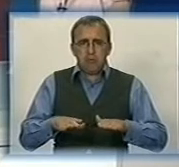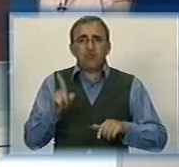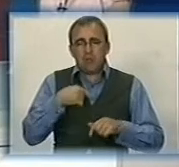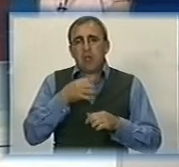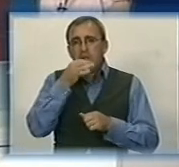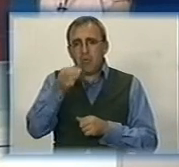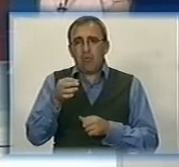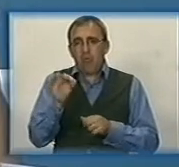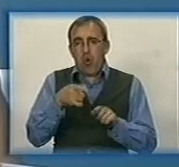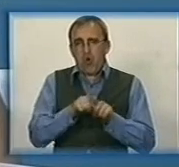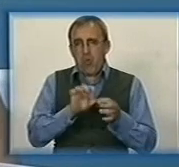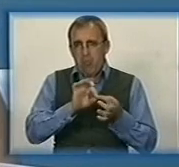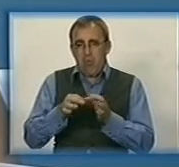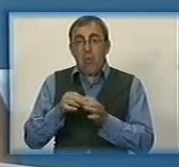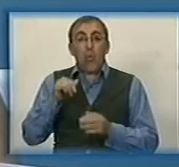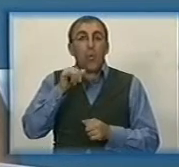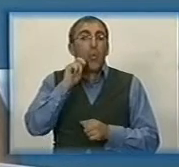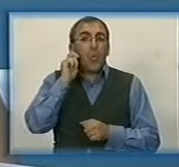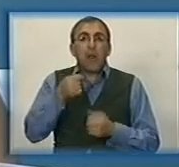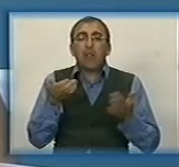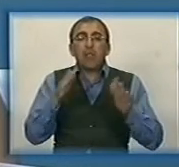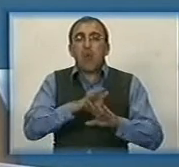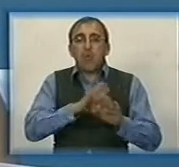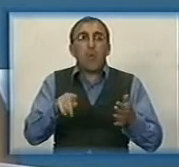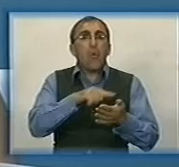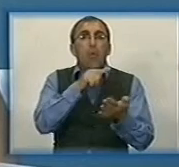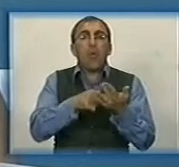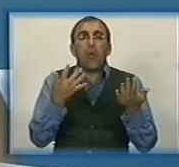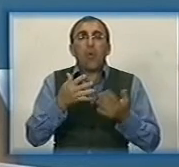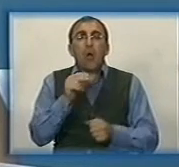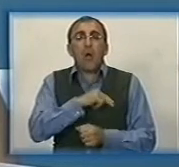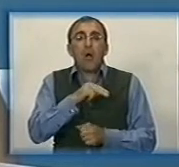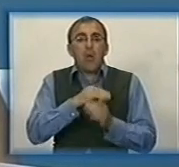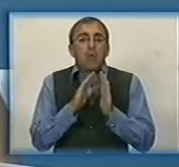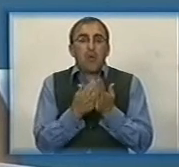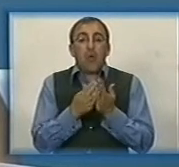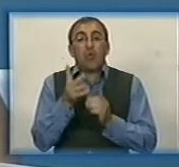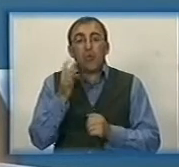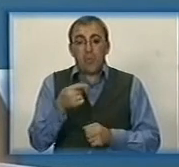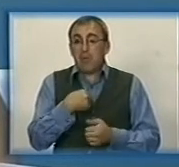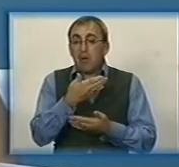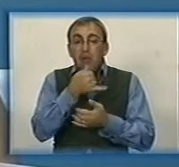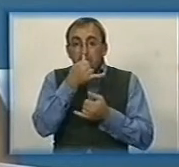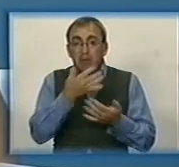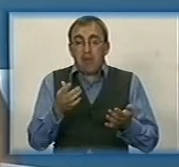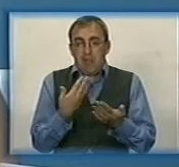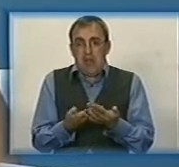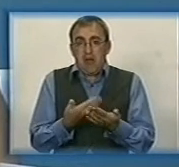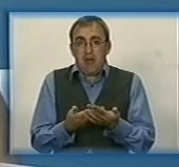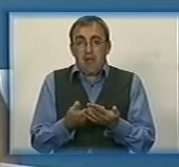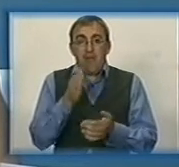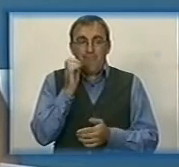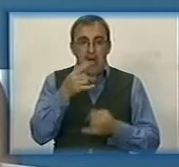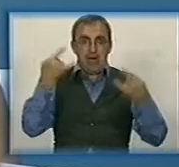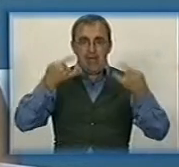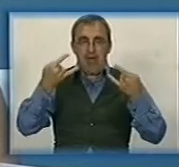скажу по этому поводу? Ну, в Украине уже не осталось практически городов, которые работают на книжке. Ну, мы же не можем, например, в век